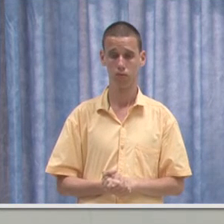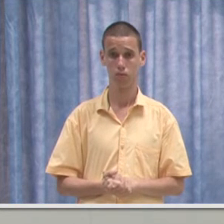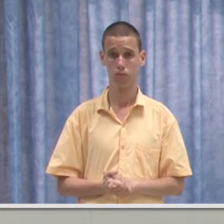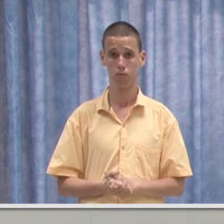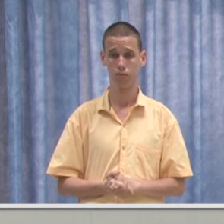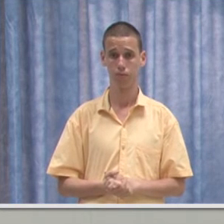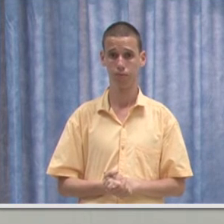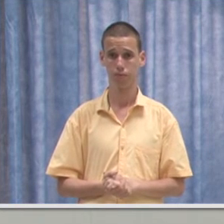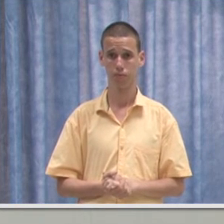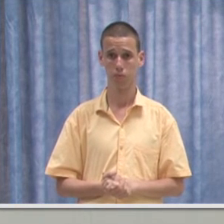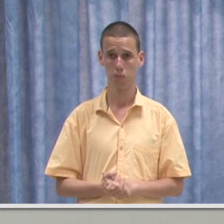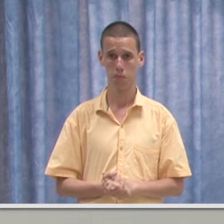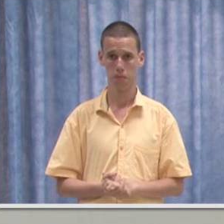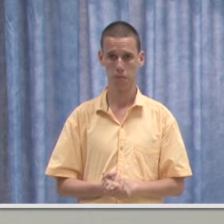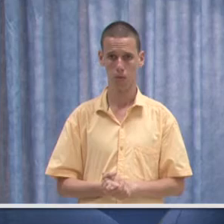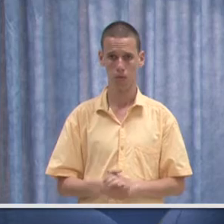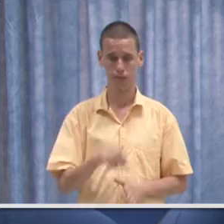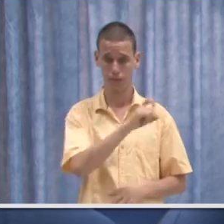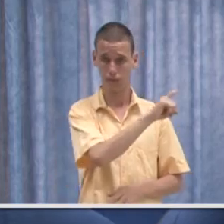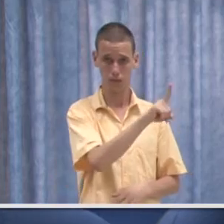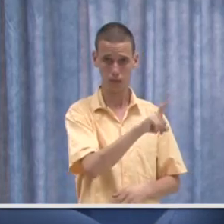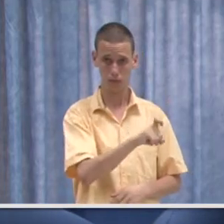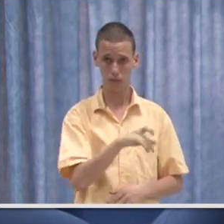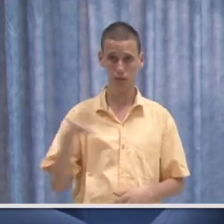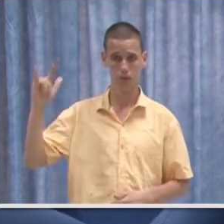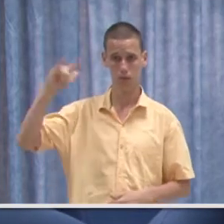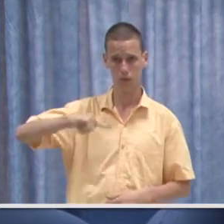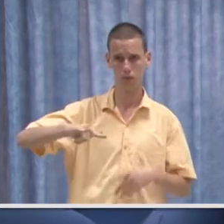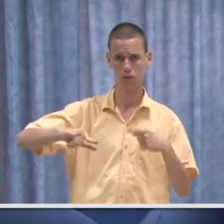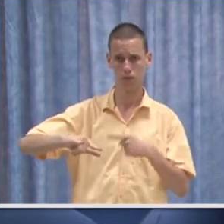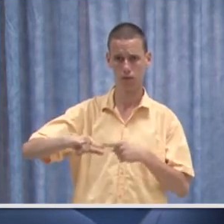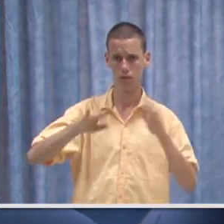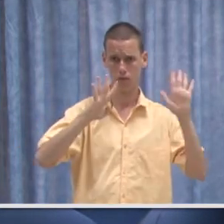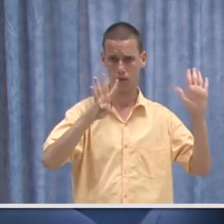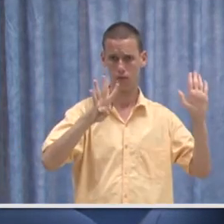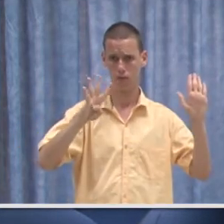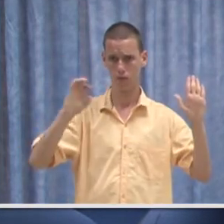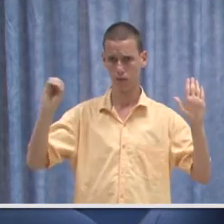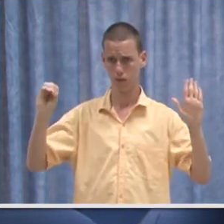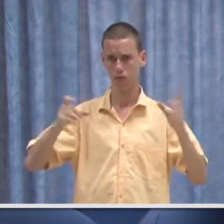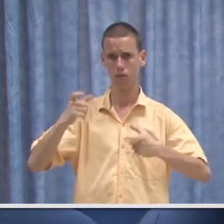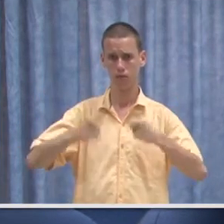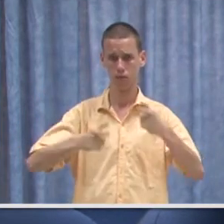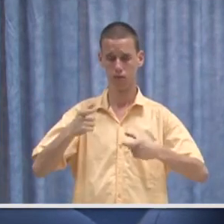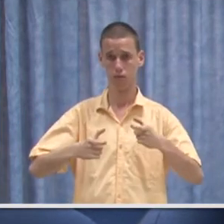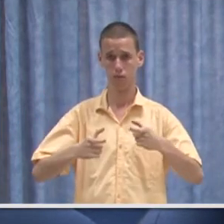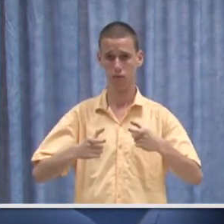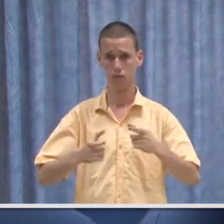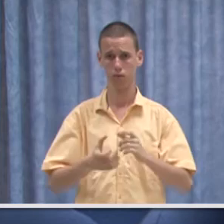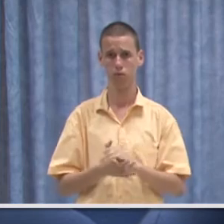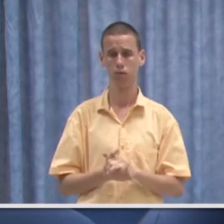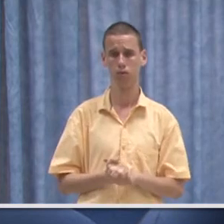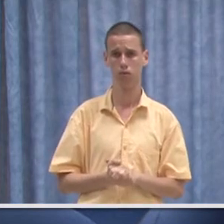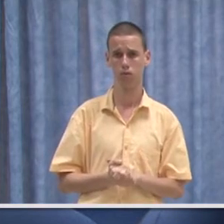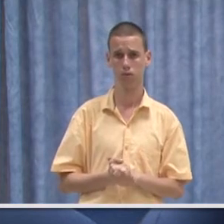290 personnes qui sont retournées de vol répatriation week-end. D'autres qui quantité qui bonne passe, qui sont traités et qui bonne les